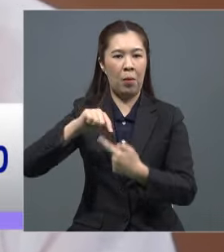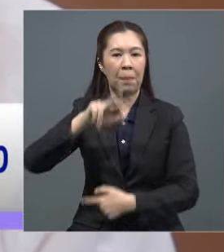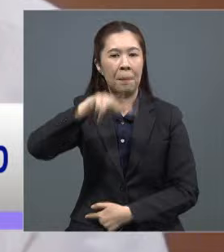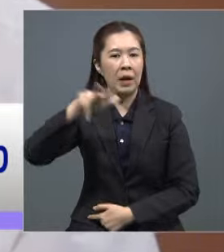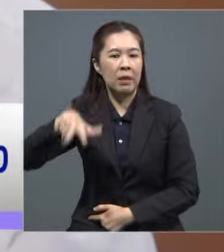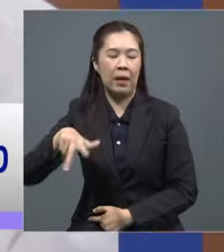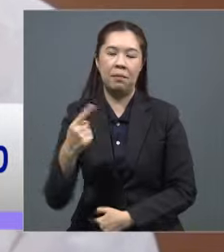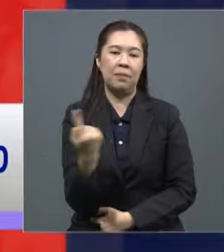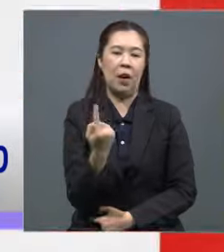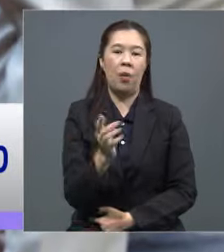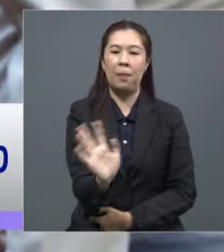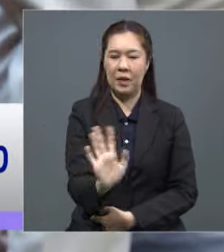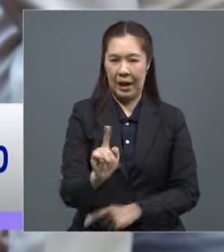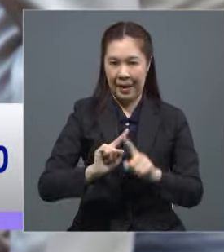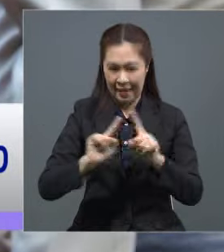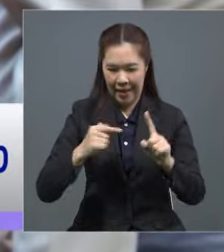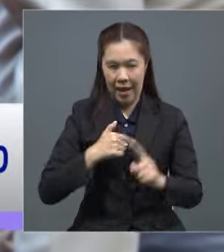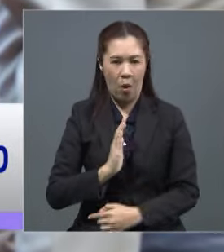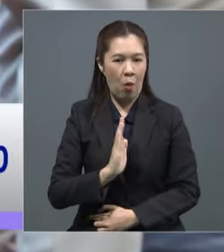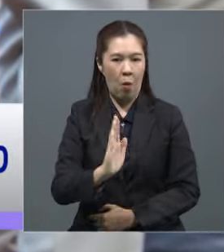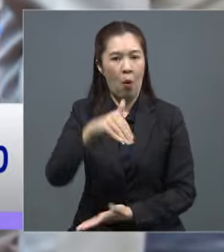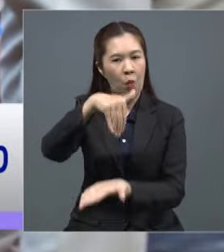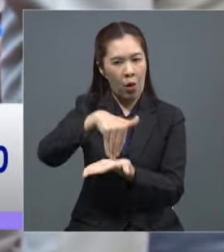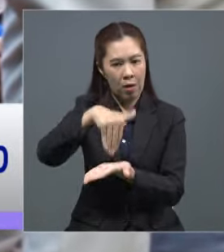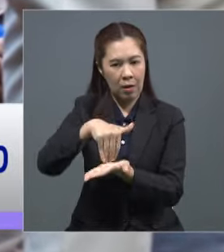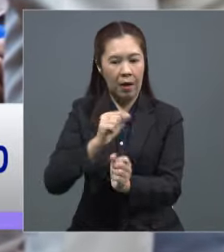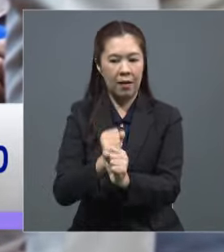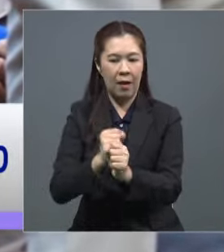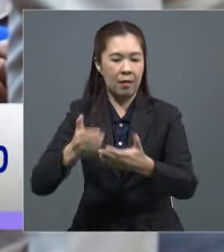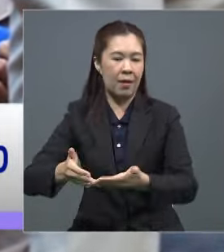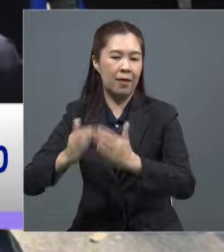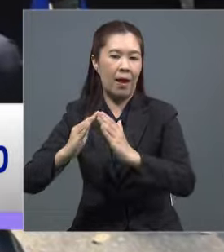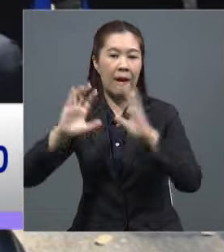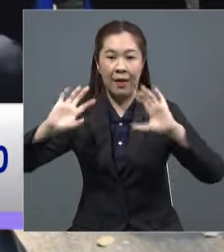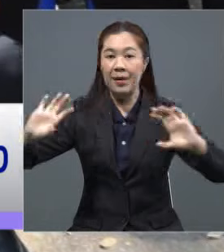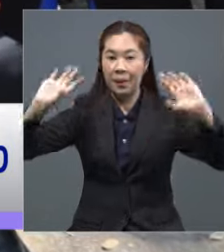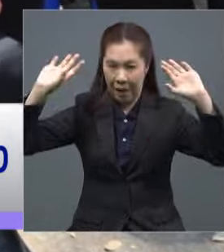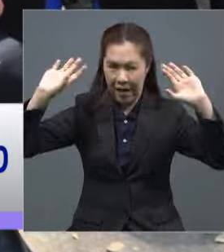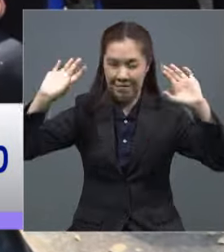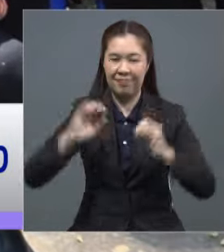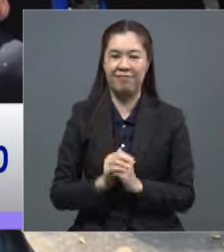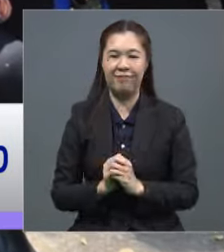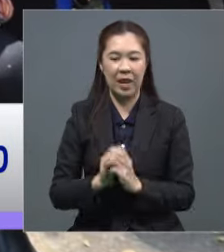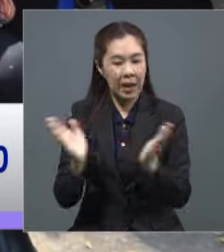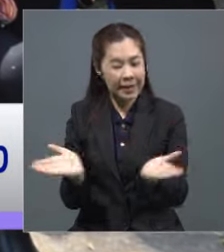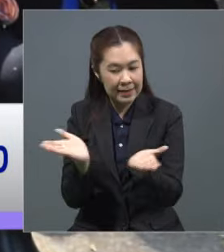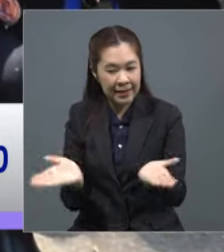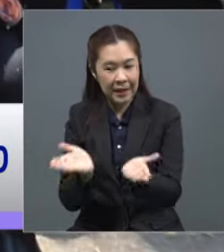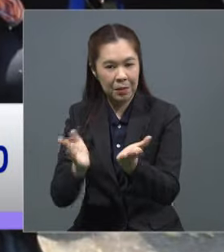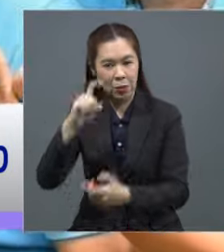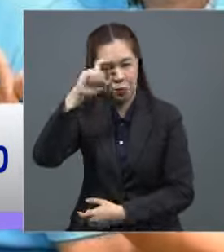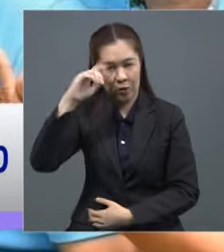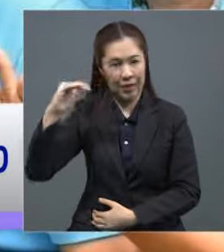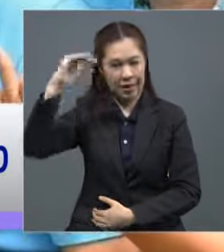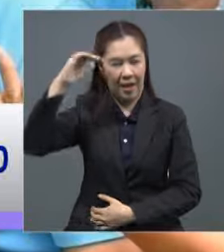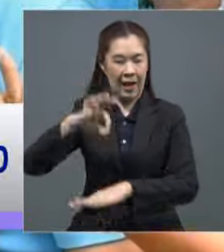พรรคเพื่อไทยก็ถือว่าเป็นแกนหลักนะครับในการรวมเสียงในการจัดตั้งตั้งรัฐบาลแล้วก็เป็นพรรคที่ให้การสนับสนุนคุณเศรษฐาเนี่ยให้ขึ้นมา